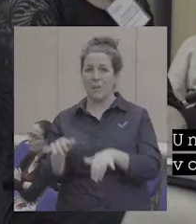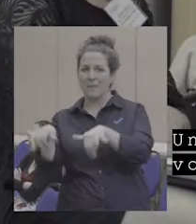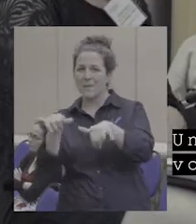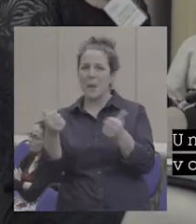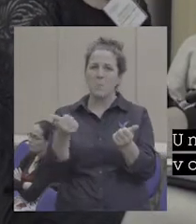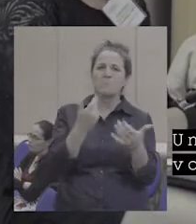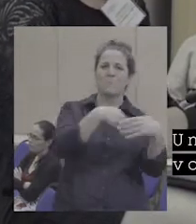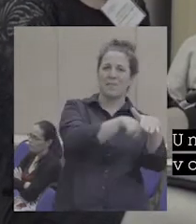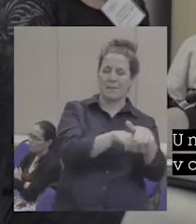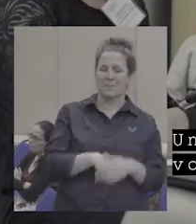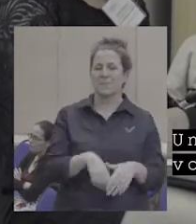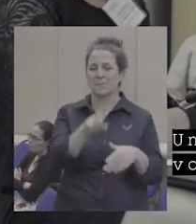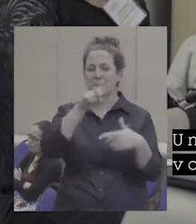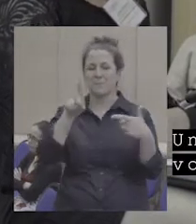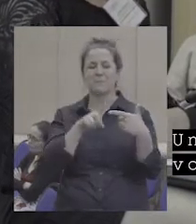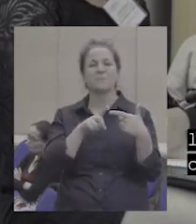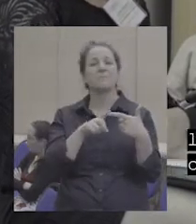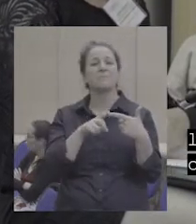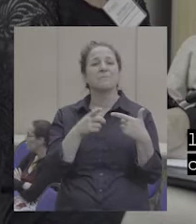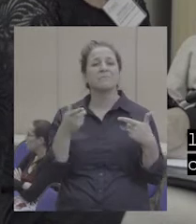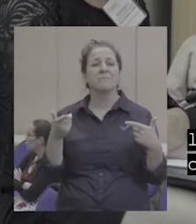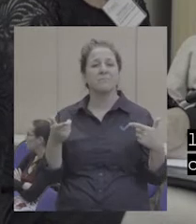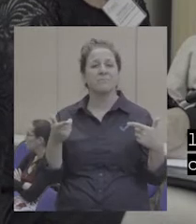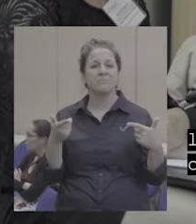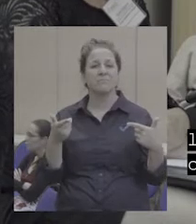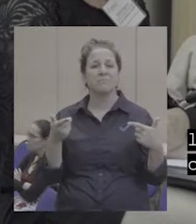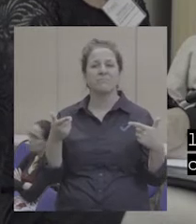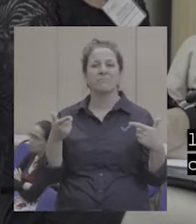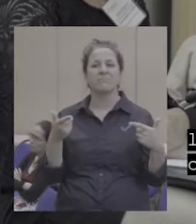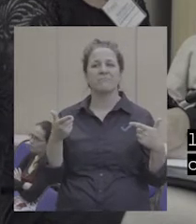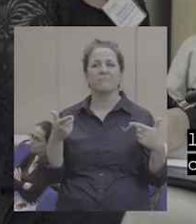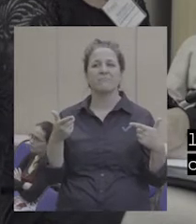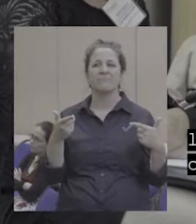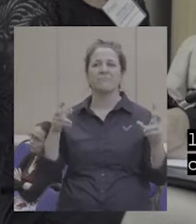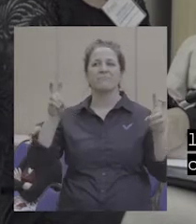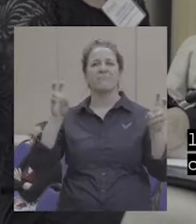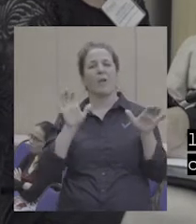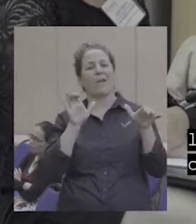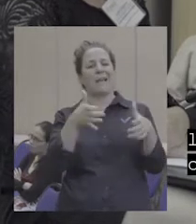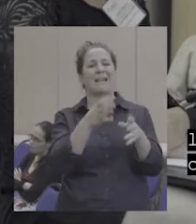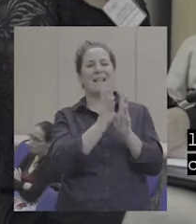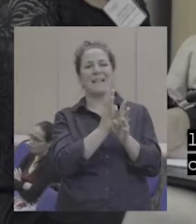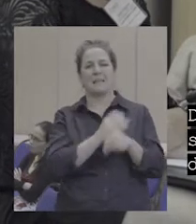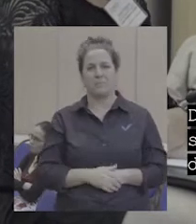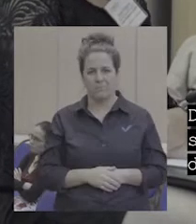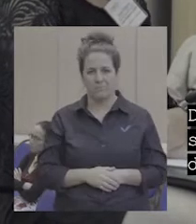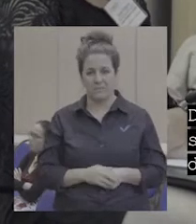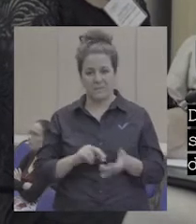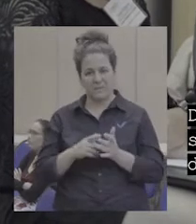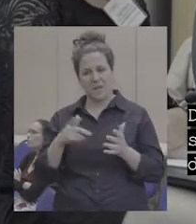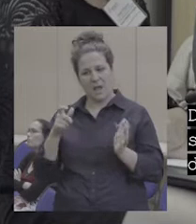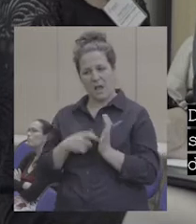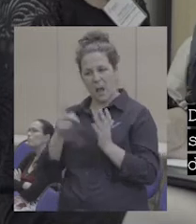Une autre problématique que je vois, c'est la tendance un peu à la clientélisation des projets. Dans le